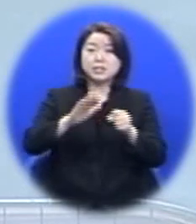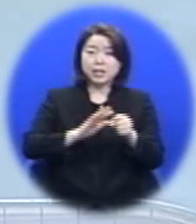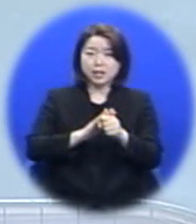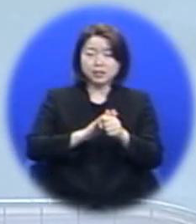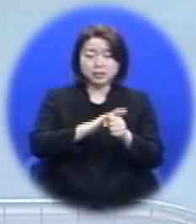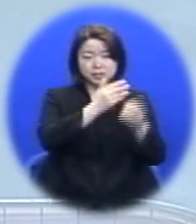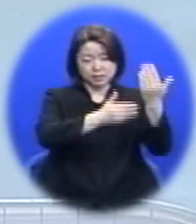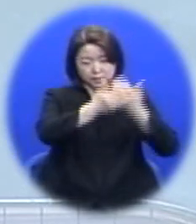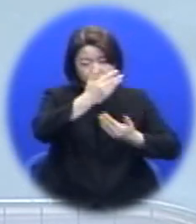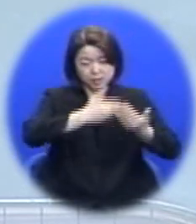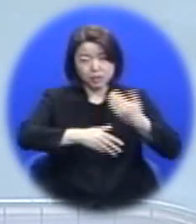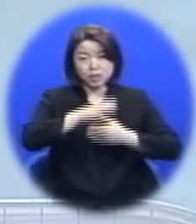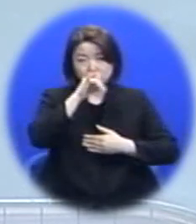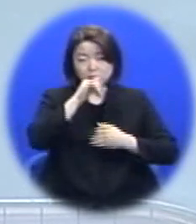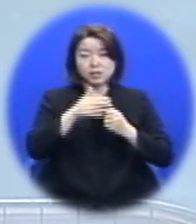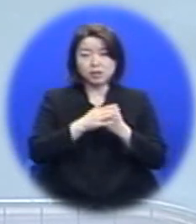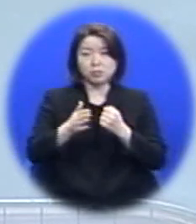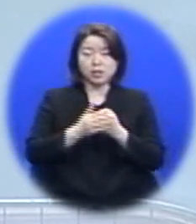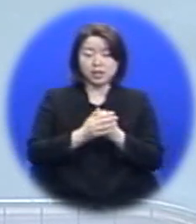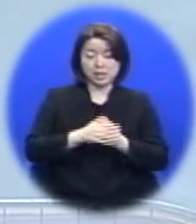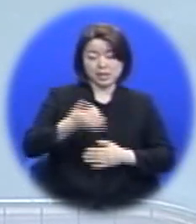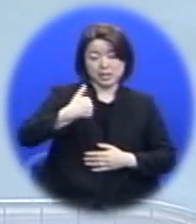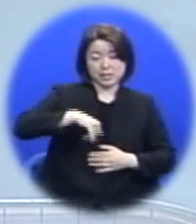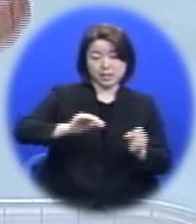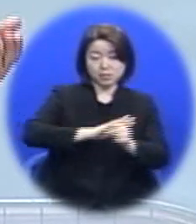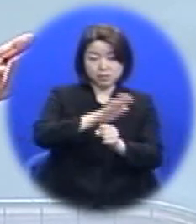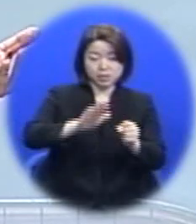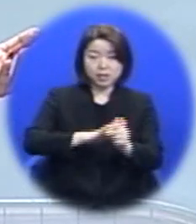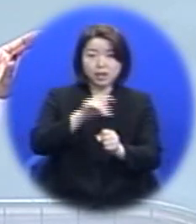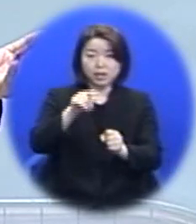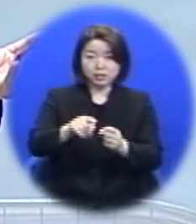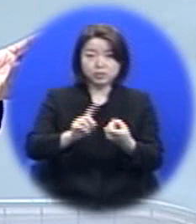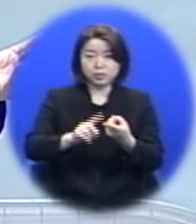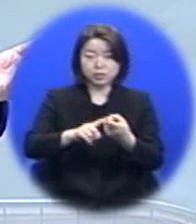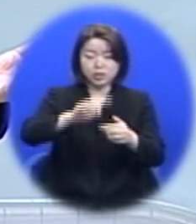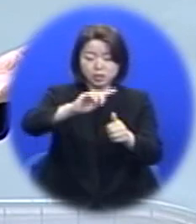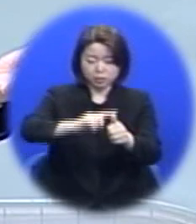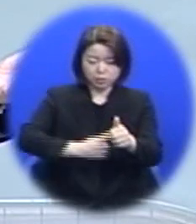내리사랑이라 자녀들을 사랑하는 것은 정말 저절로 됩니다.